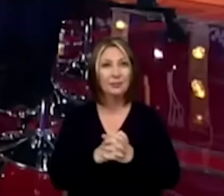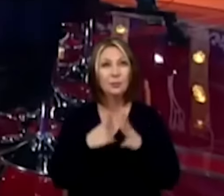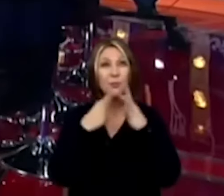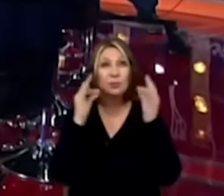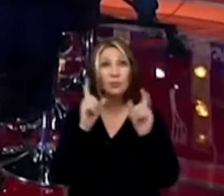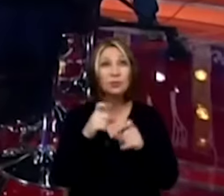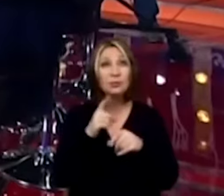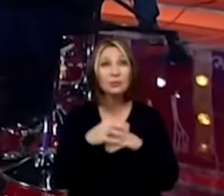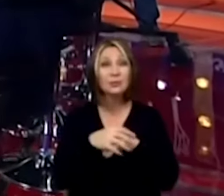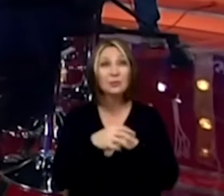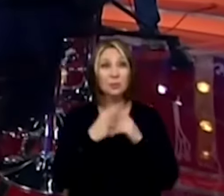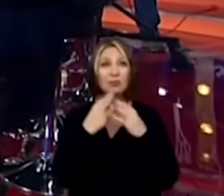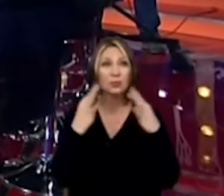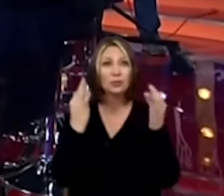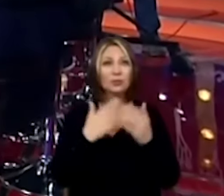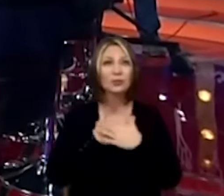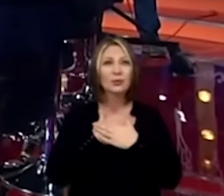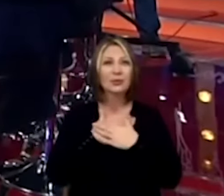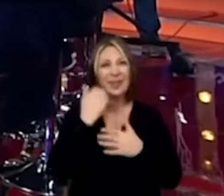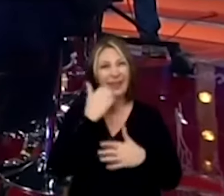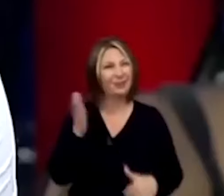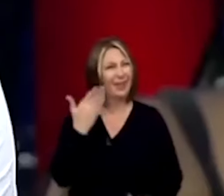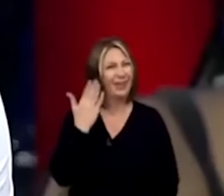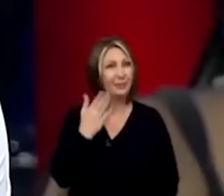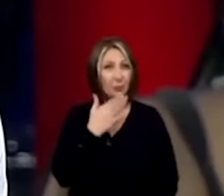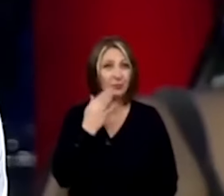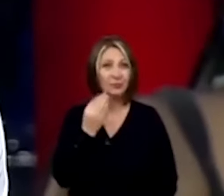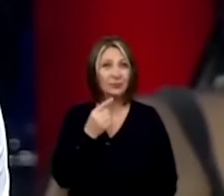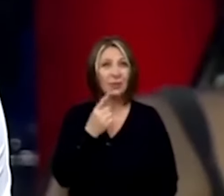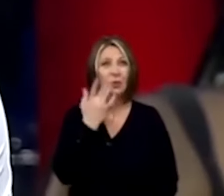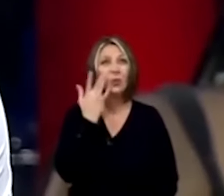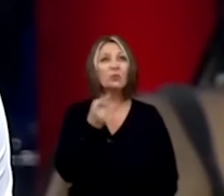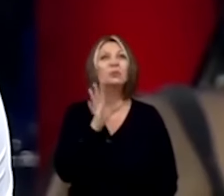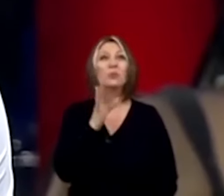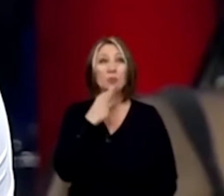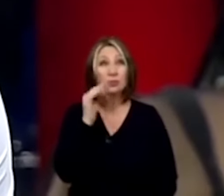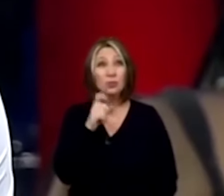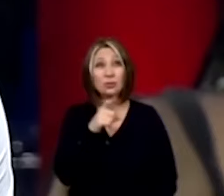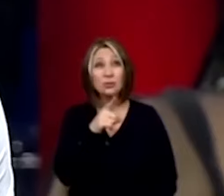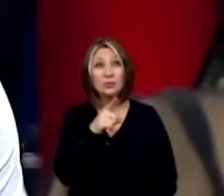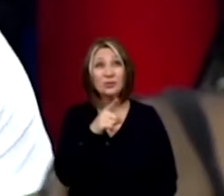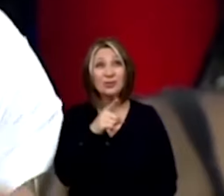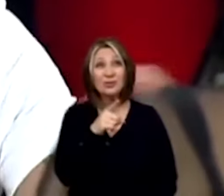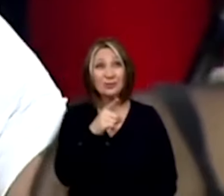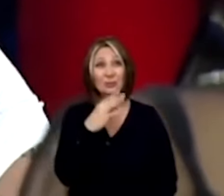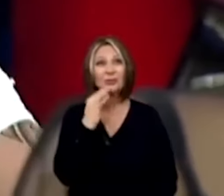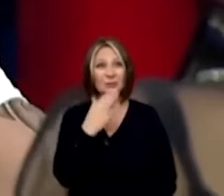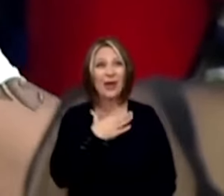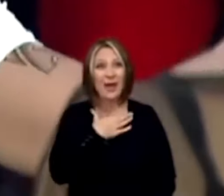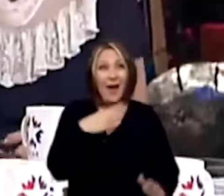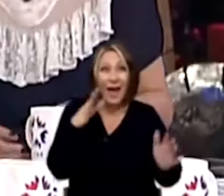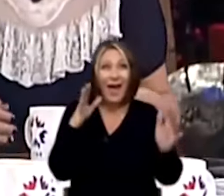Mutlu musunuz? Mutluyum çok şükür. Bırak yalanı. Mutluyum abi. Öyle görünmüyorsun. Mutlu musun? Mutluyum